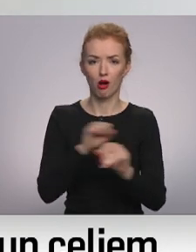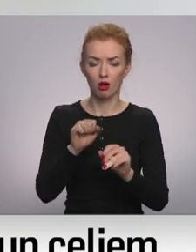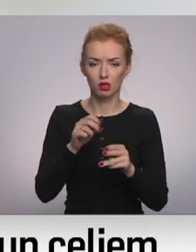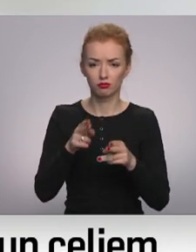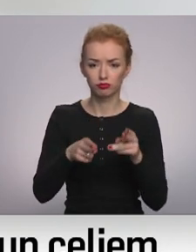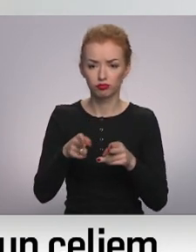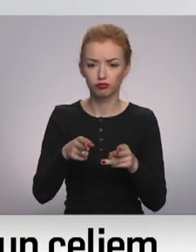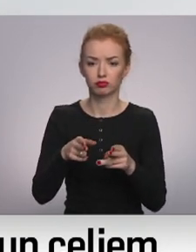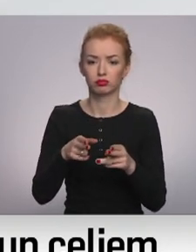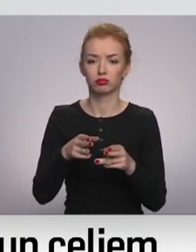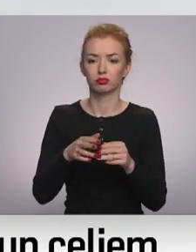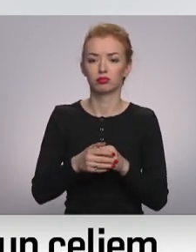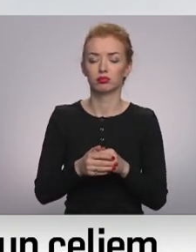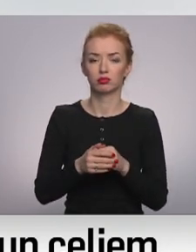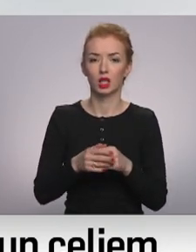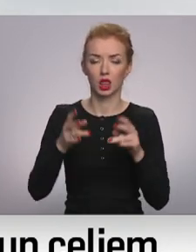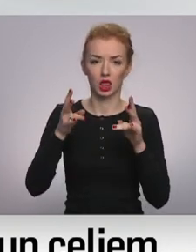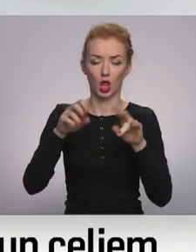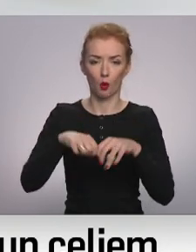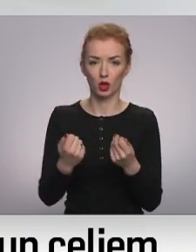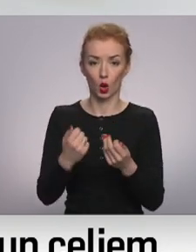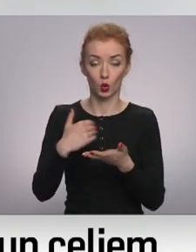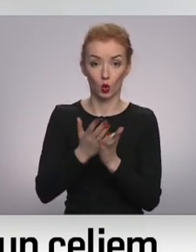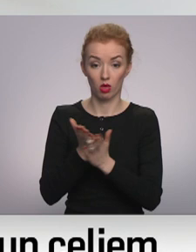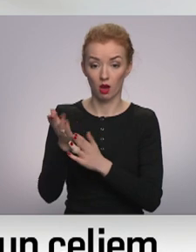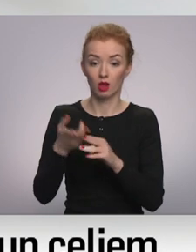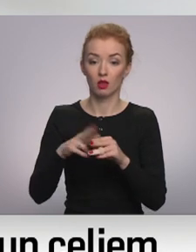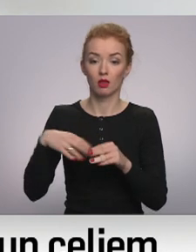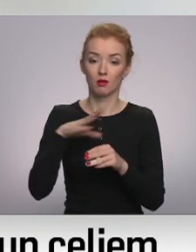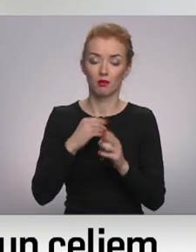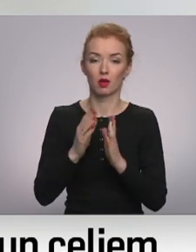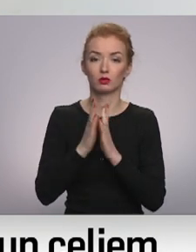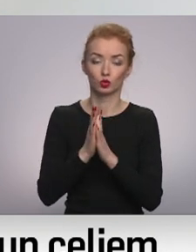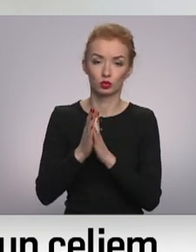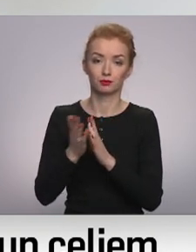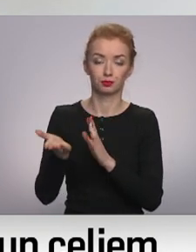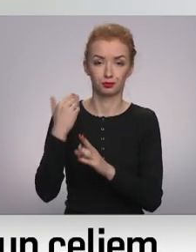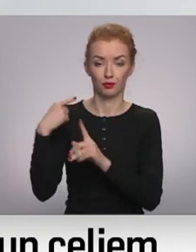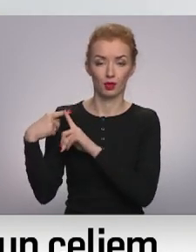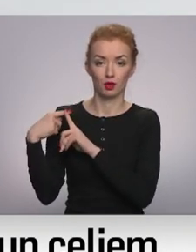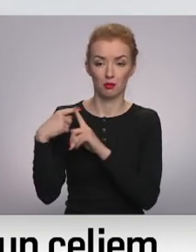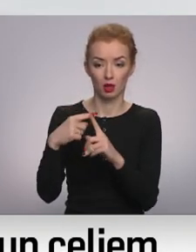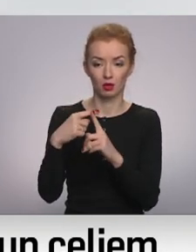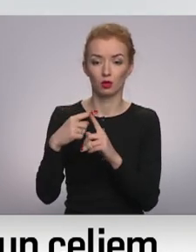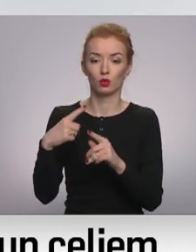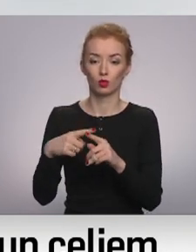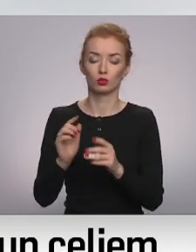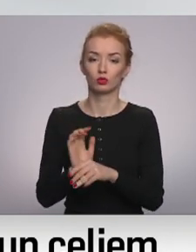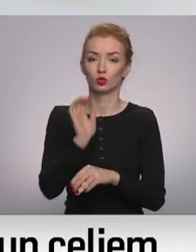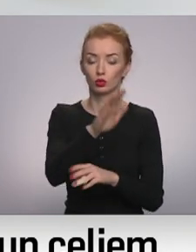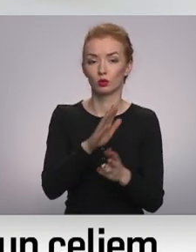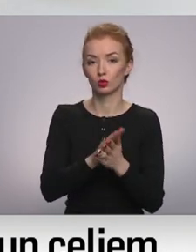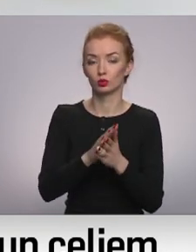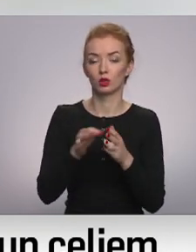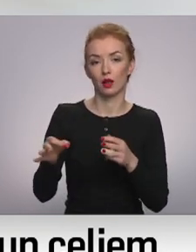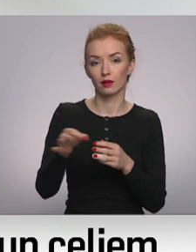ārstēšana, ārstēšanās traumatoloģijas nodaļa, tad mēs saucam NNP dienesta mašīnu un